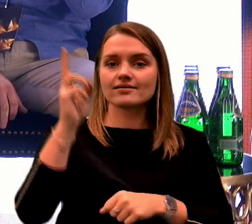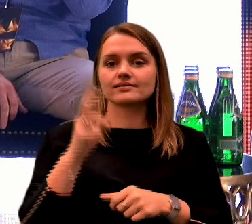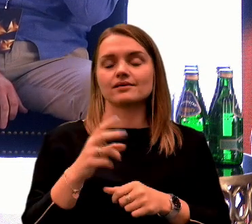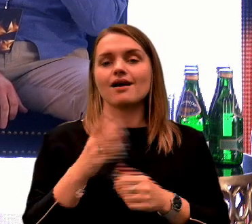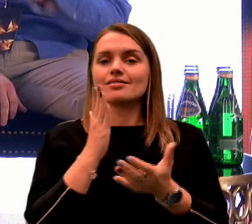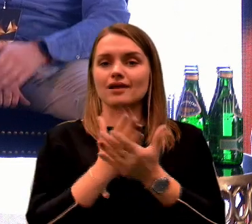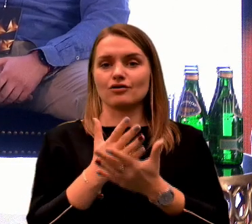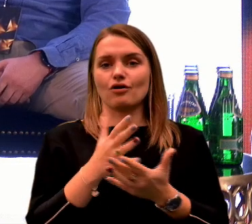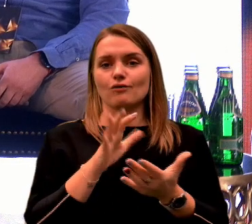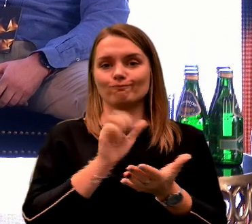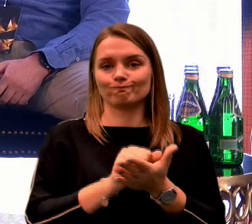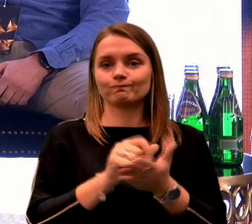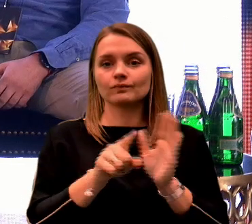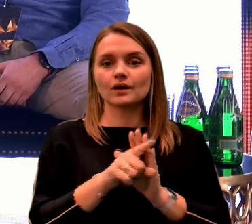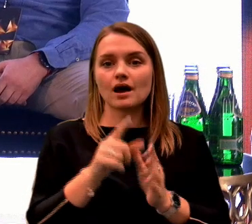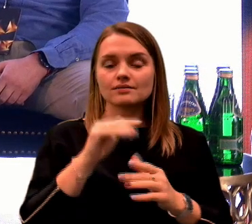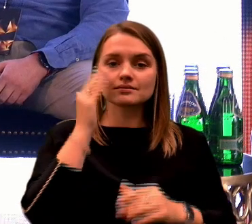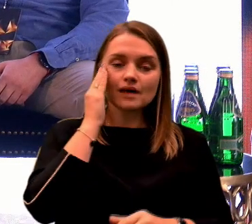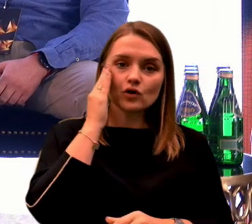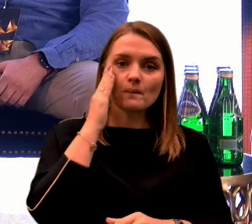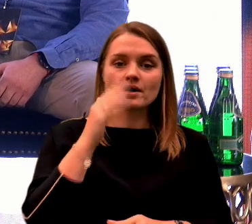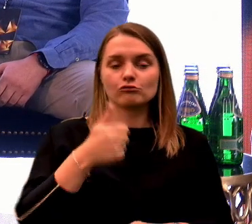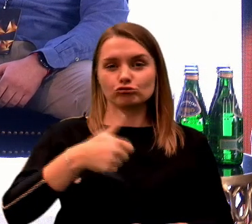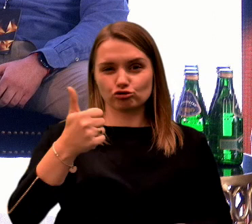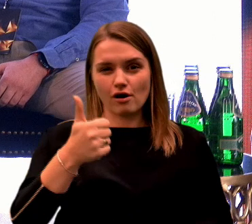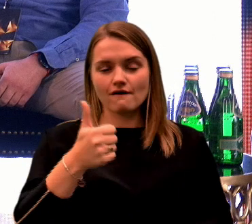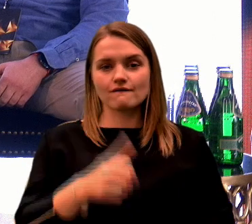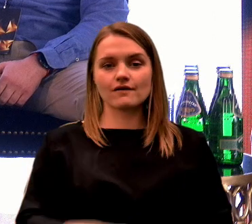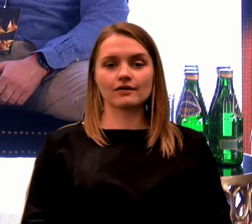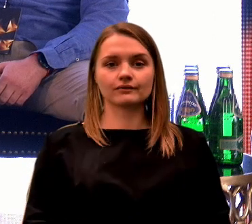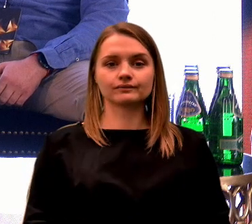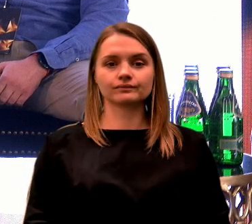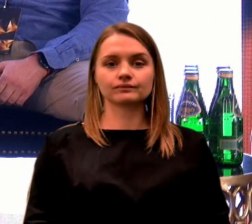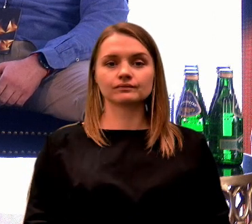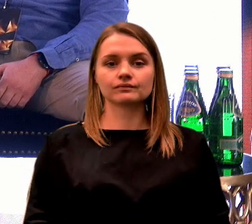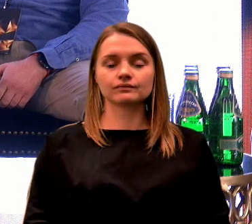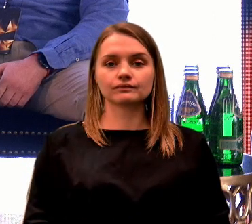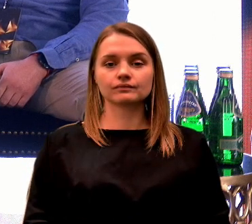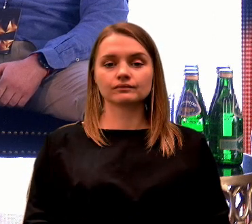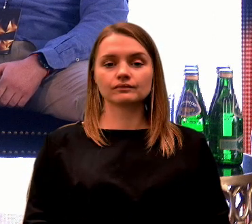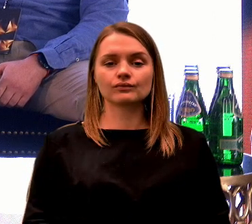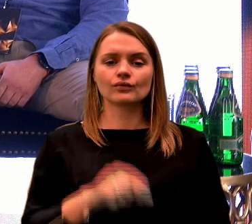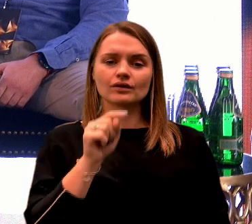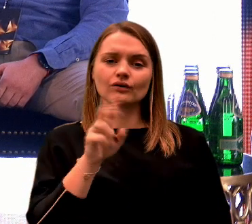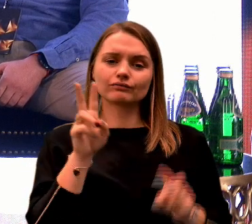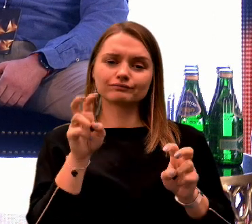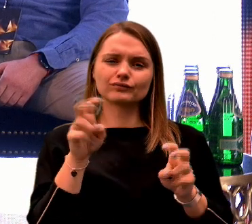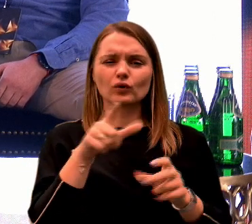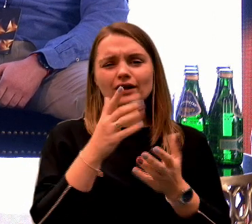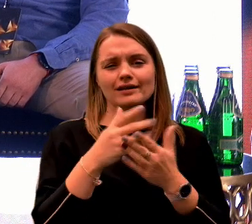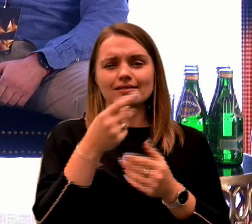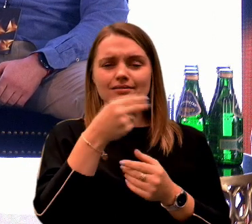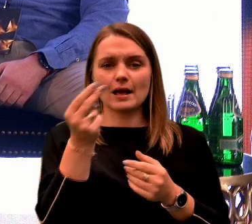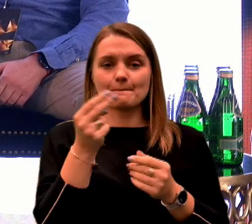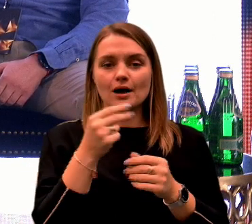zarezerwowane. Dla tych z Państwa, którzy się nie zetknęli z tą terminologią folwarku i turkusu, to jest taki roboczy temat, o którym